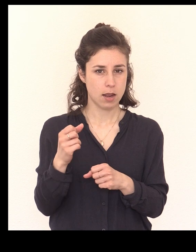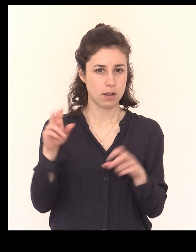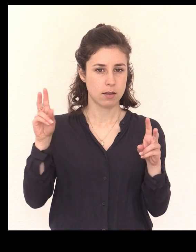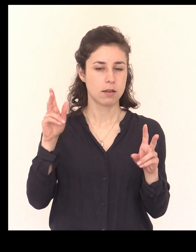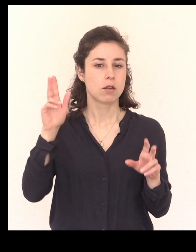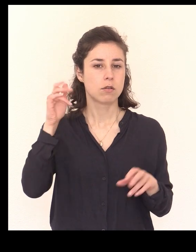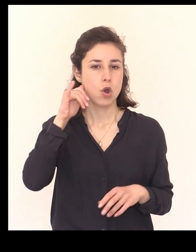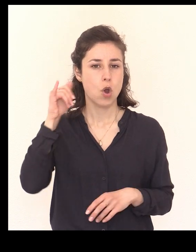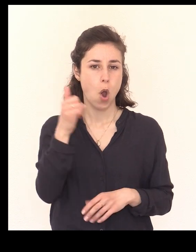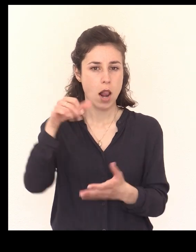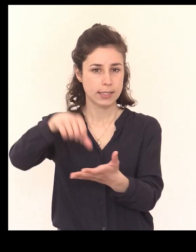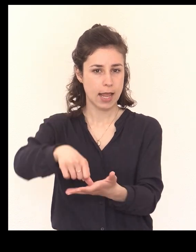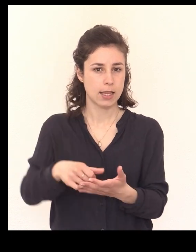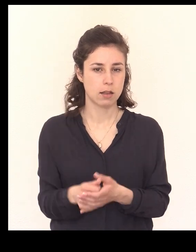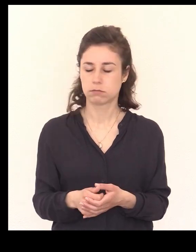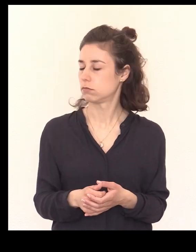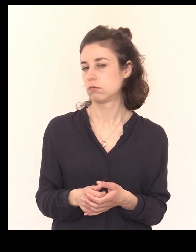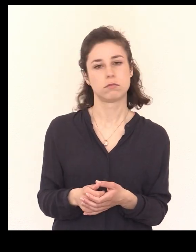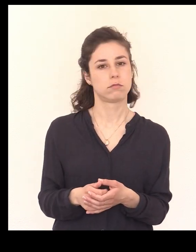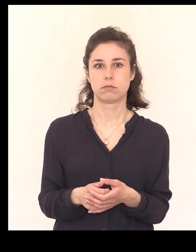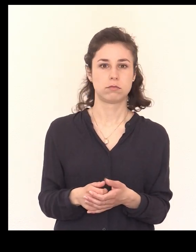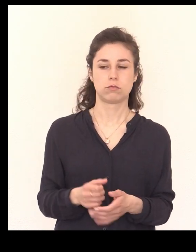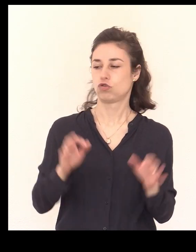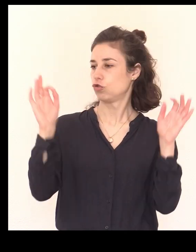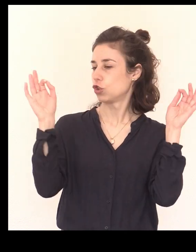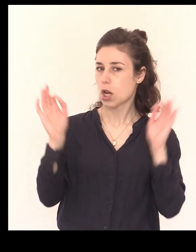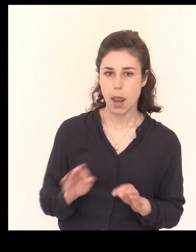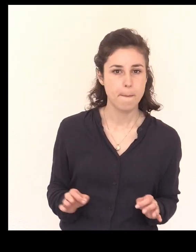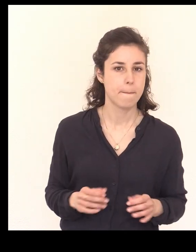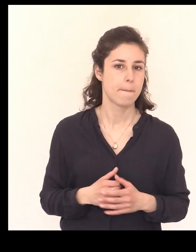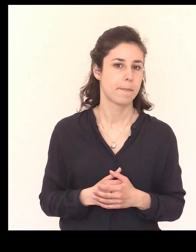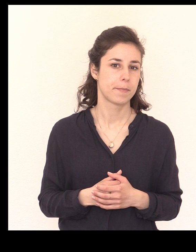zu haben, das ist absolut erschreckend.